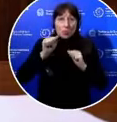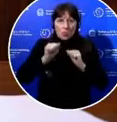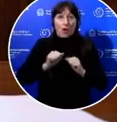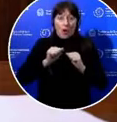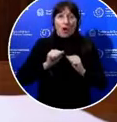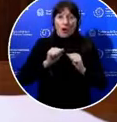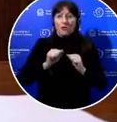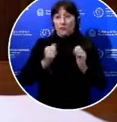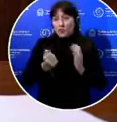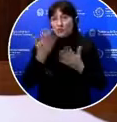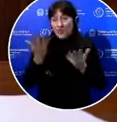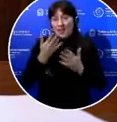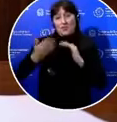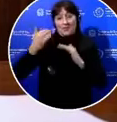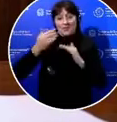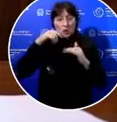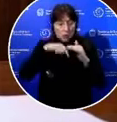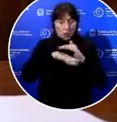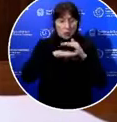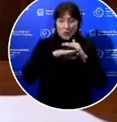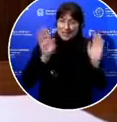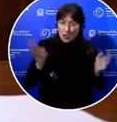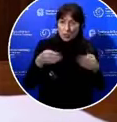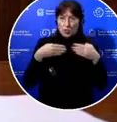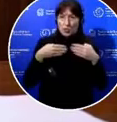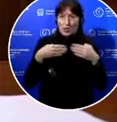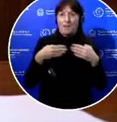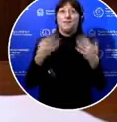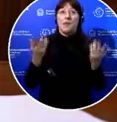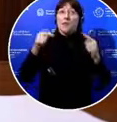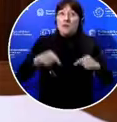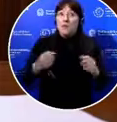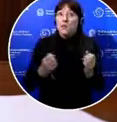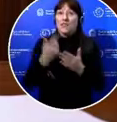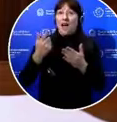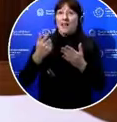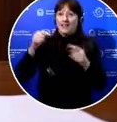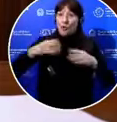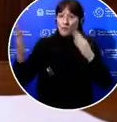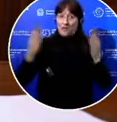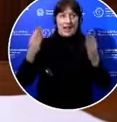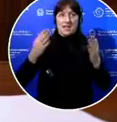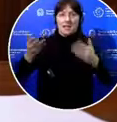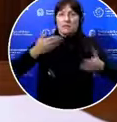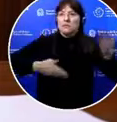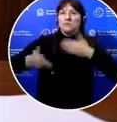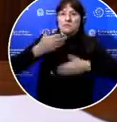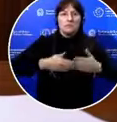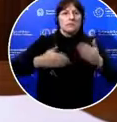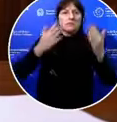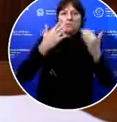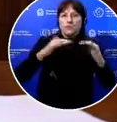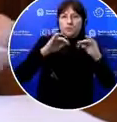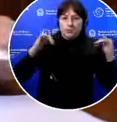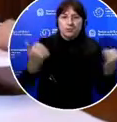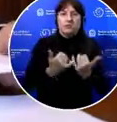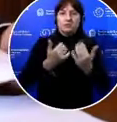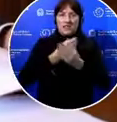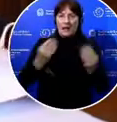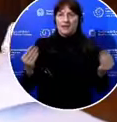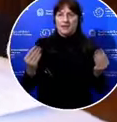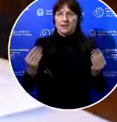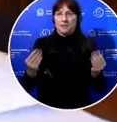infilato. Per questo è importante che in questa conferenza ci siano tante voci. È importante esplorare di questo tema